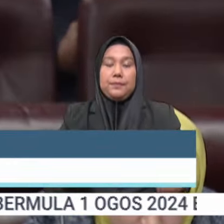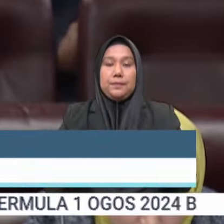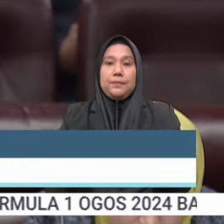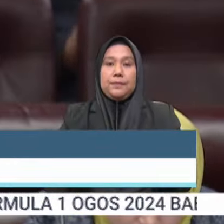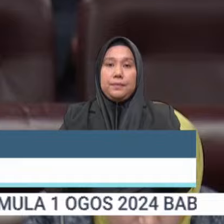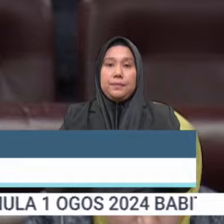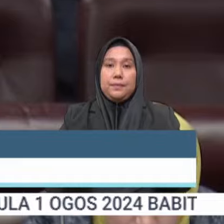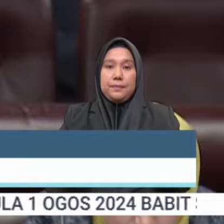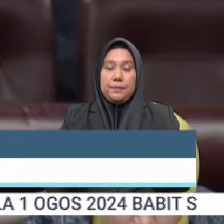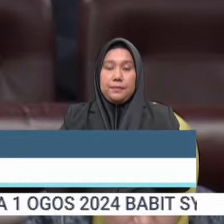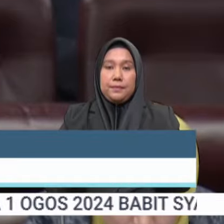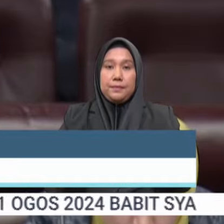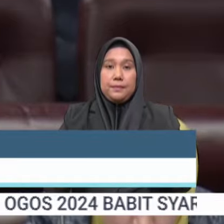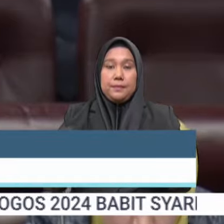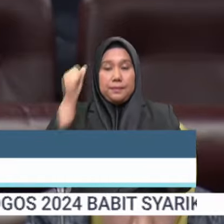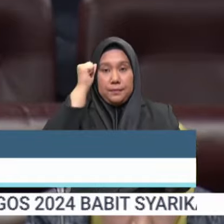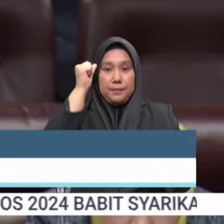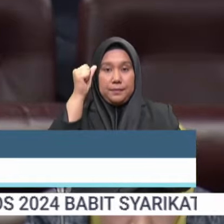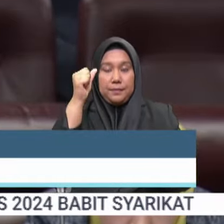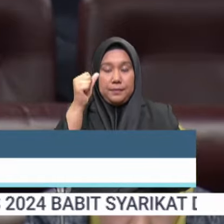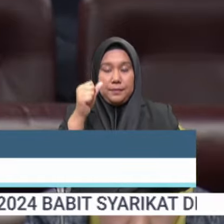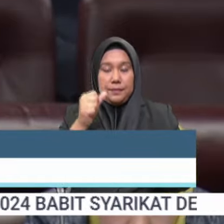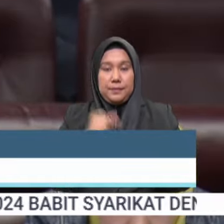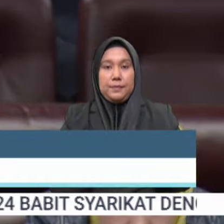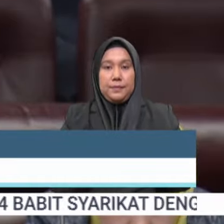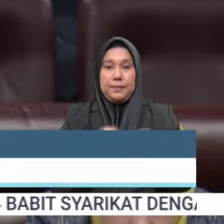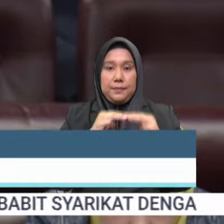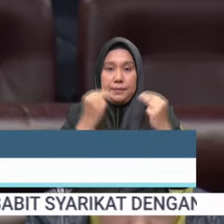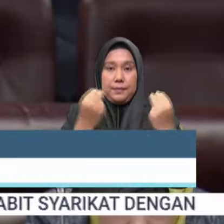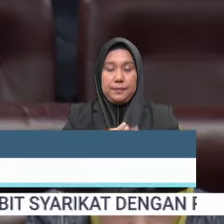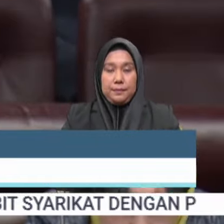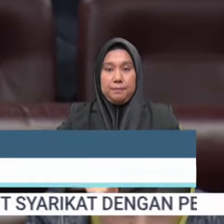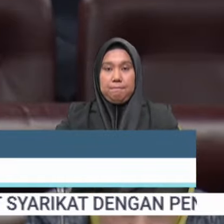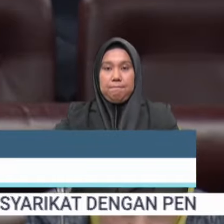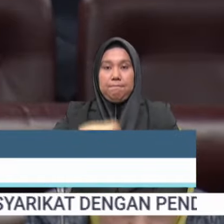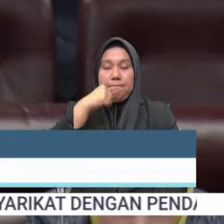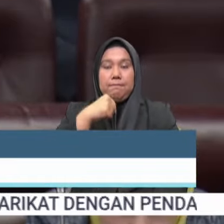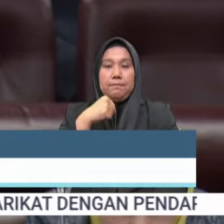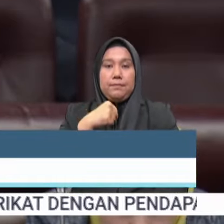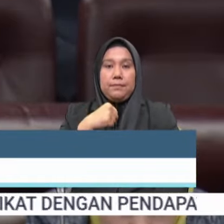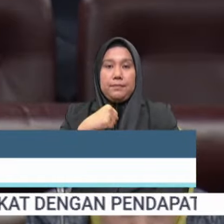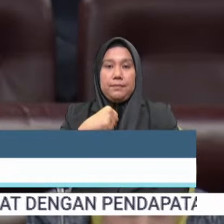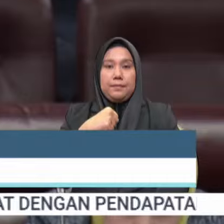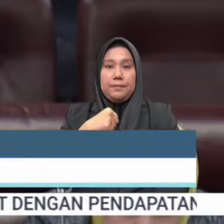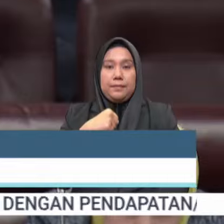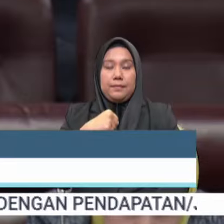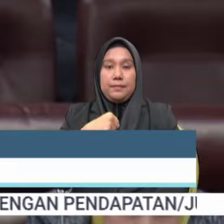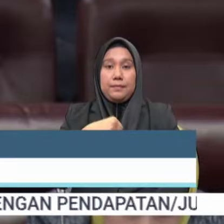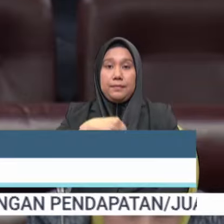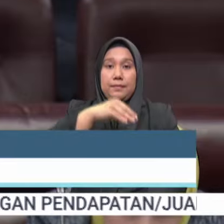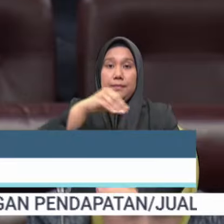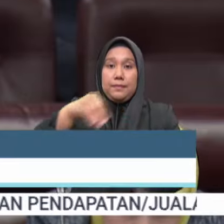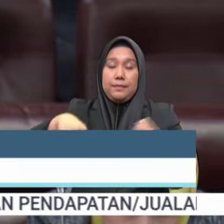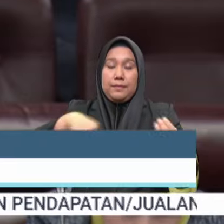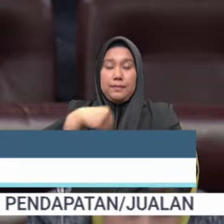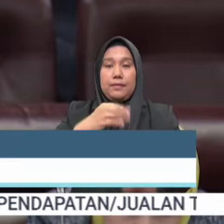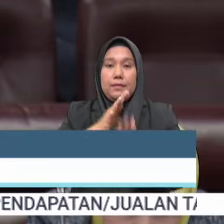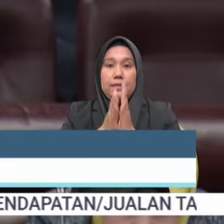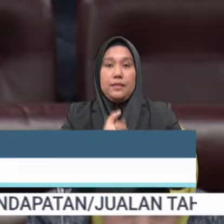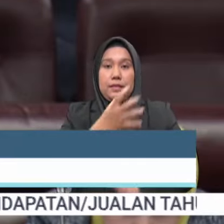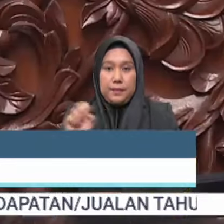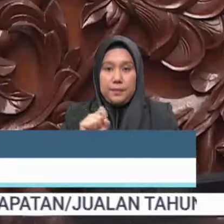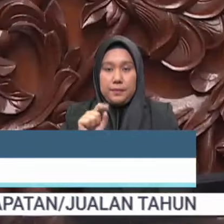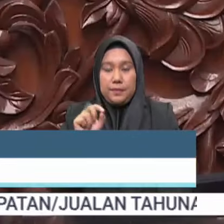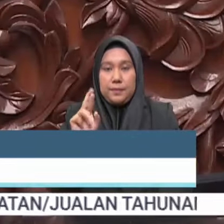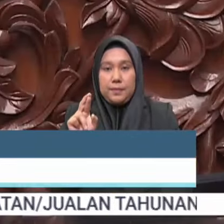masyarakat sebagai suatu kebanggaan kepada kita, kerana pusingan untuk menjadi pengerusi ini dia